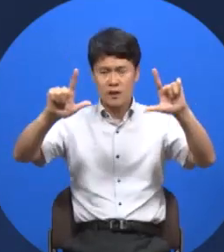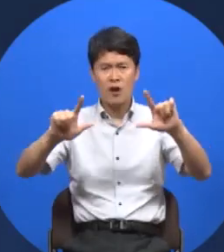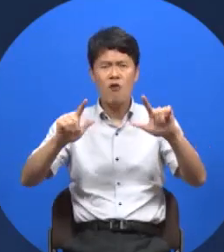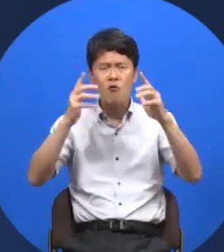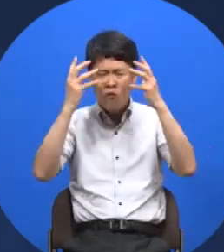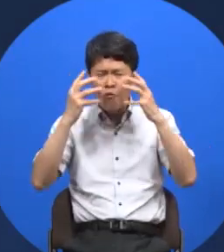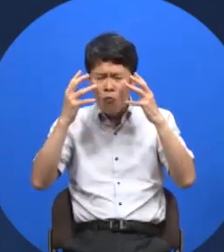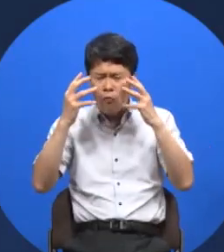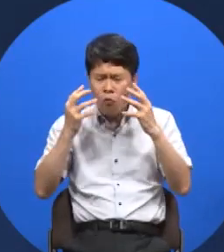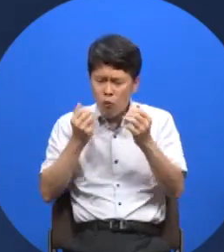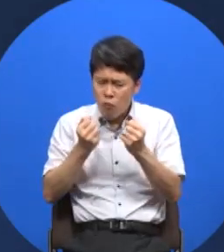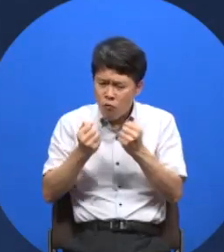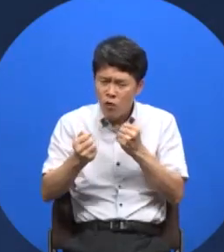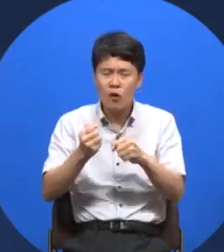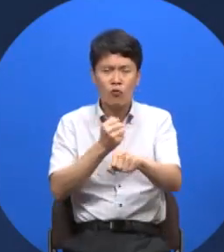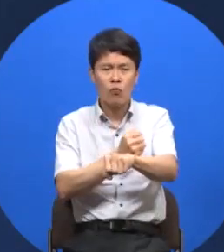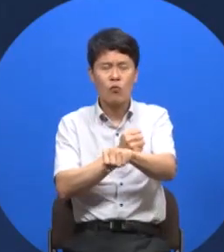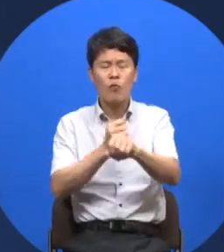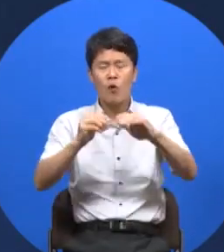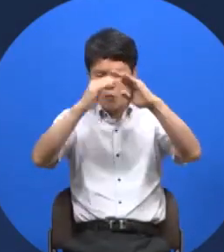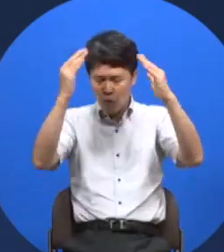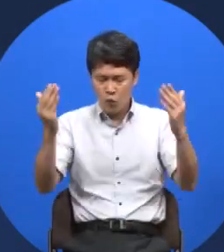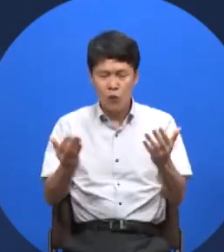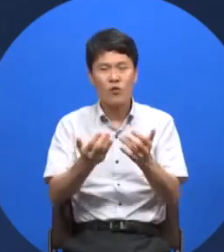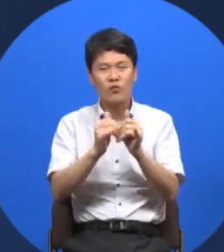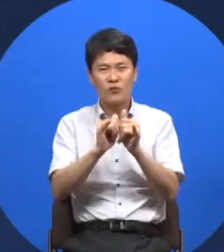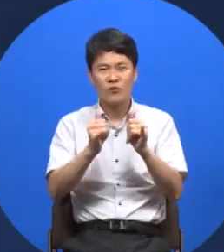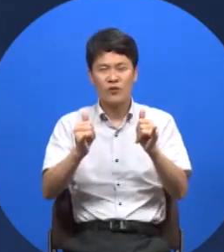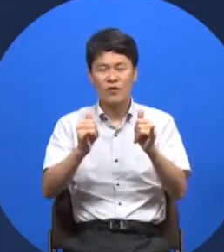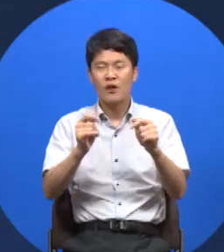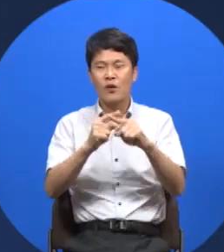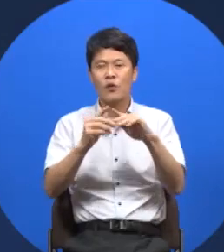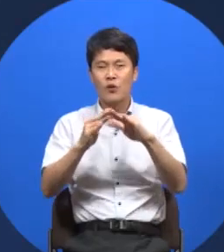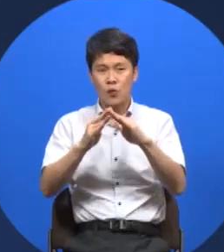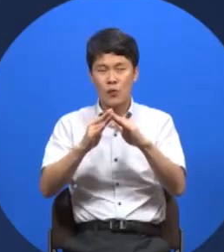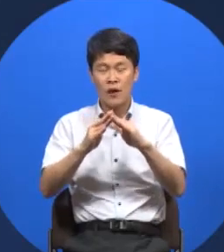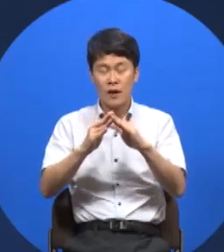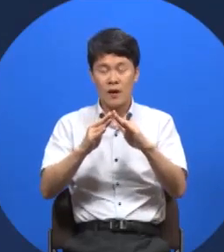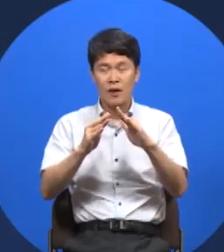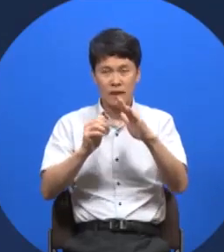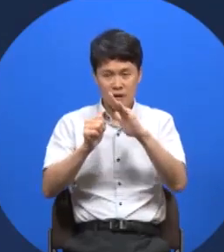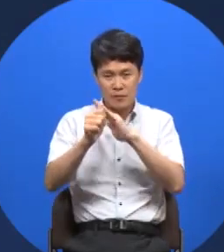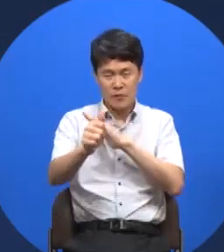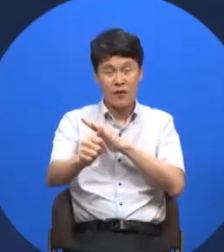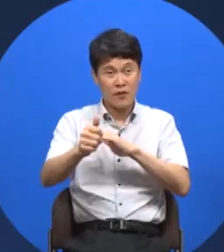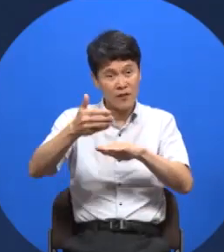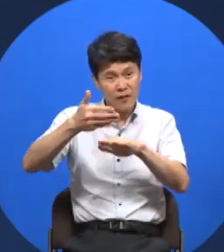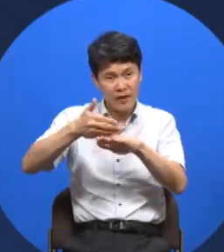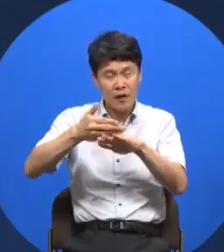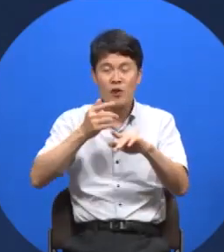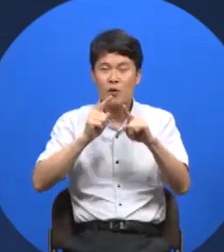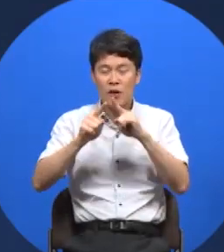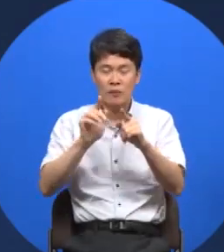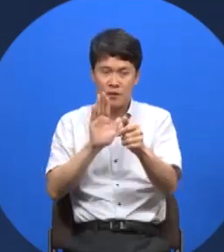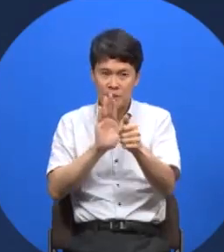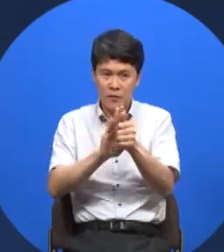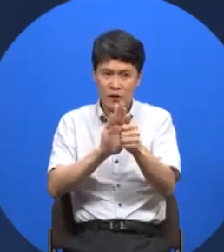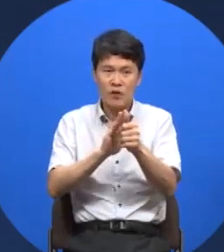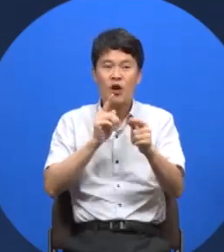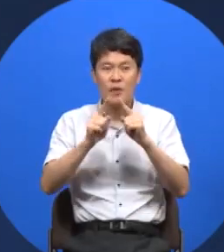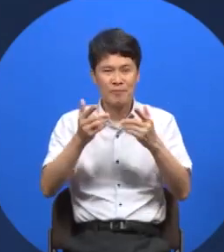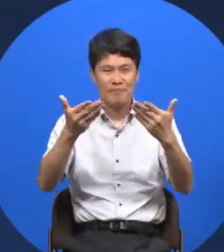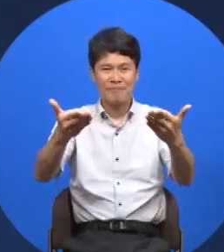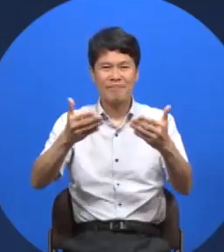무더위 속에서 수고한 모든 지체들에게 교회 가족을 대표해서 감사의 말씀과 격려의